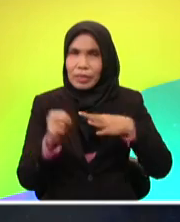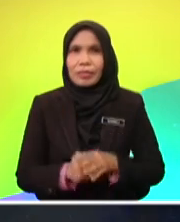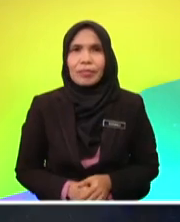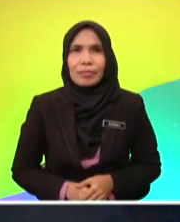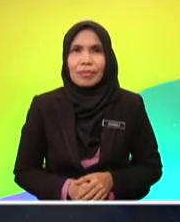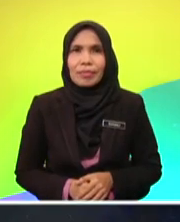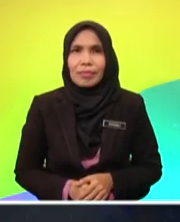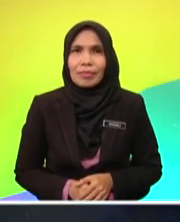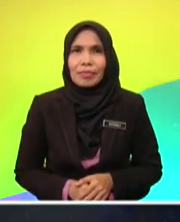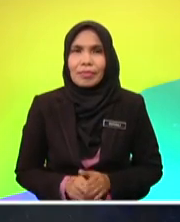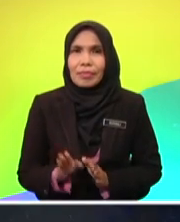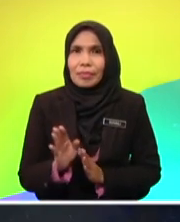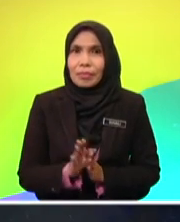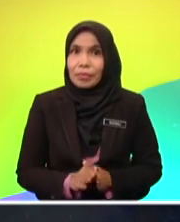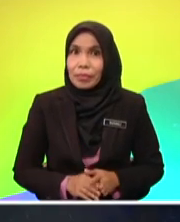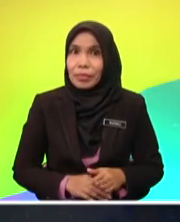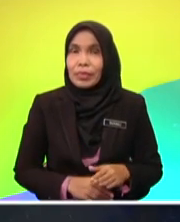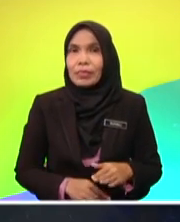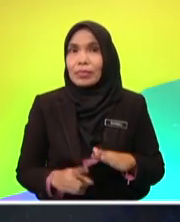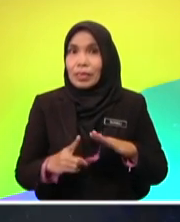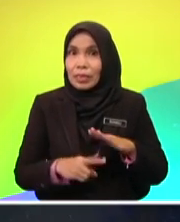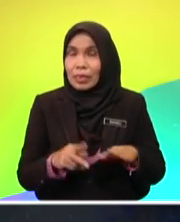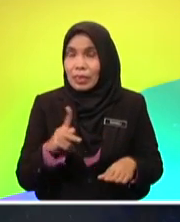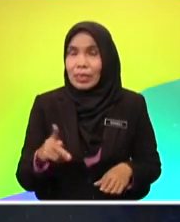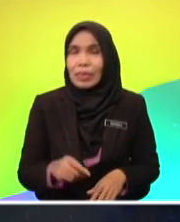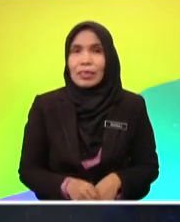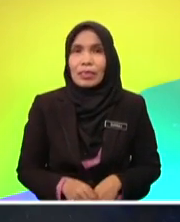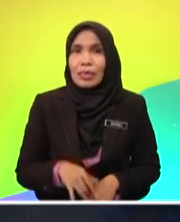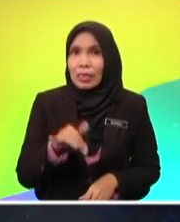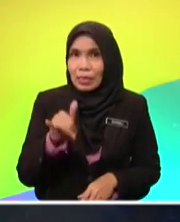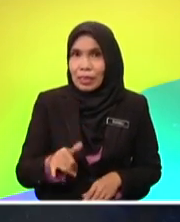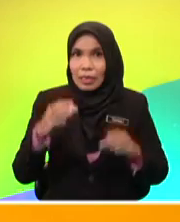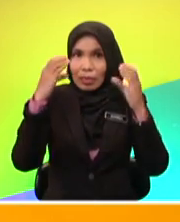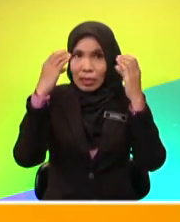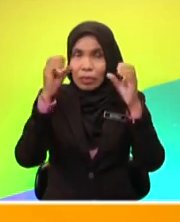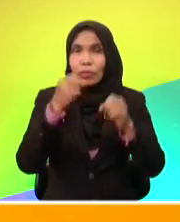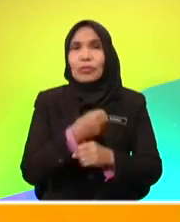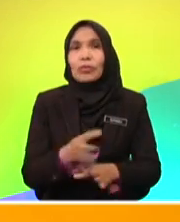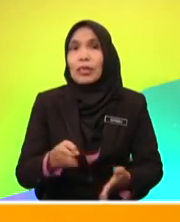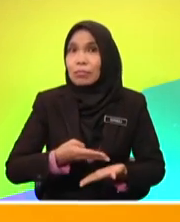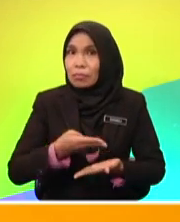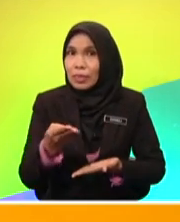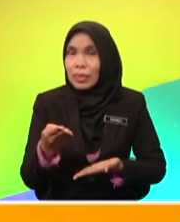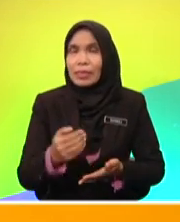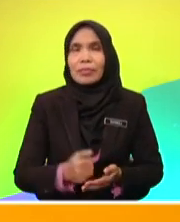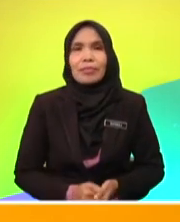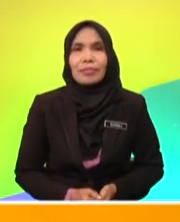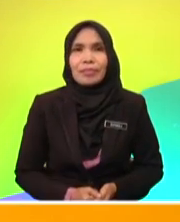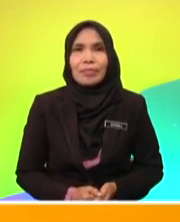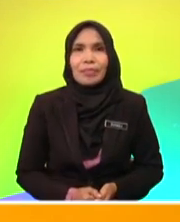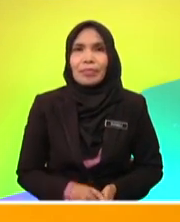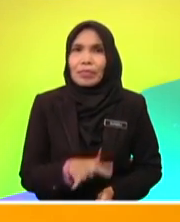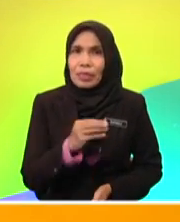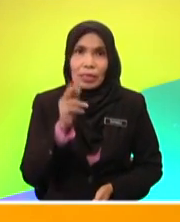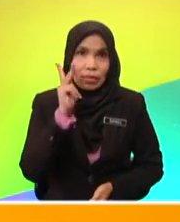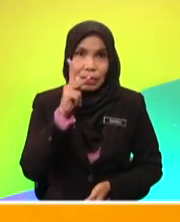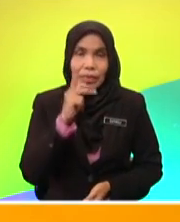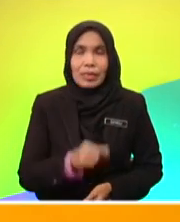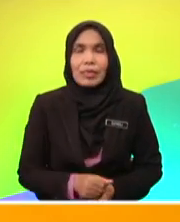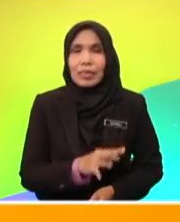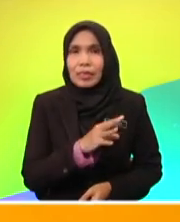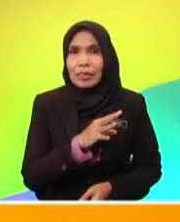Okey. Dan pilih yang mana dan berbunga. Kak Rina kelaskan mana satu tumbuhan yang berbunga dan juga mana yang tumbuhan tidak